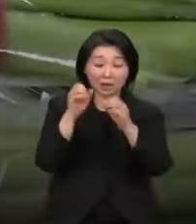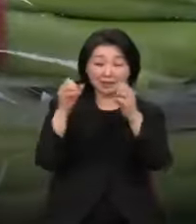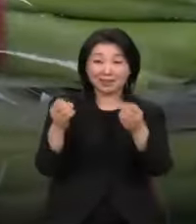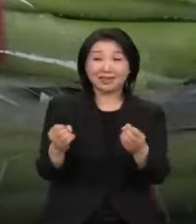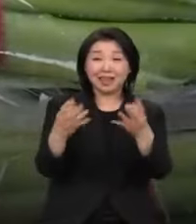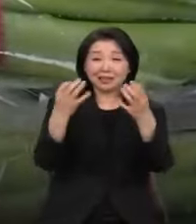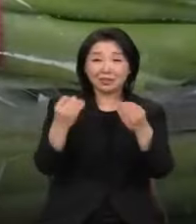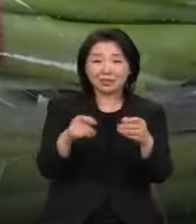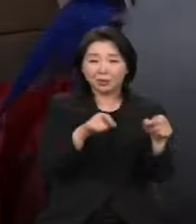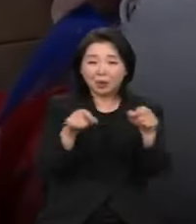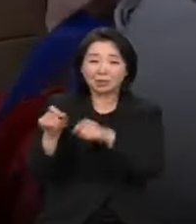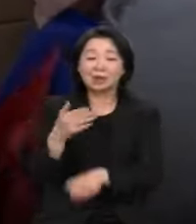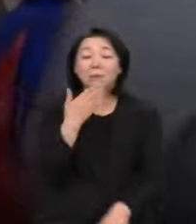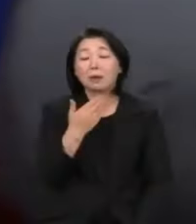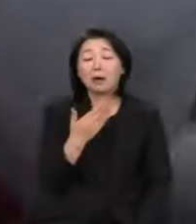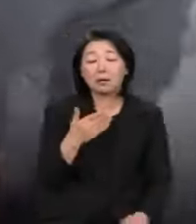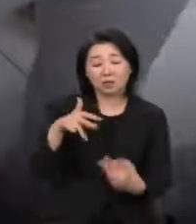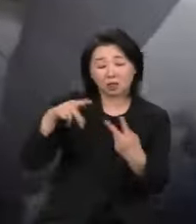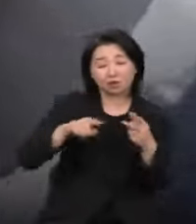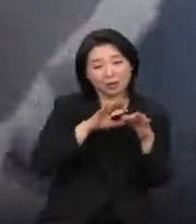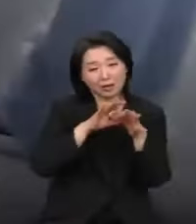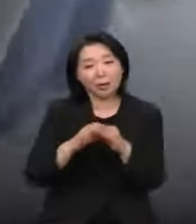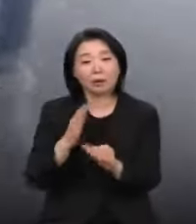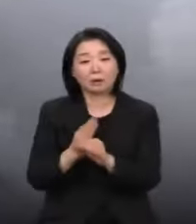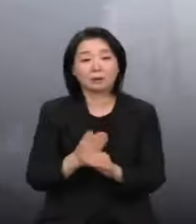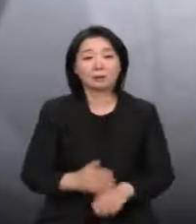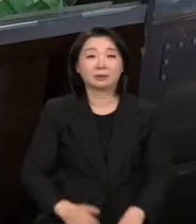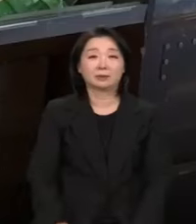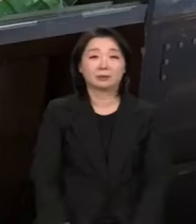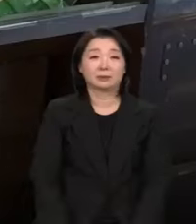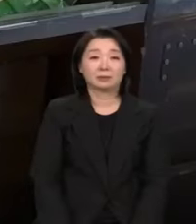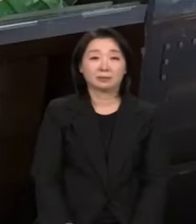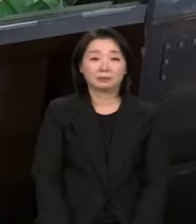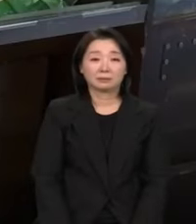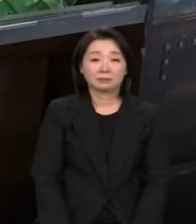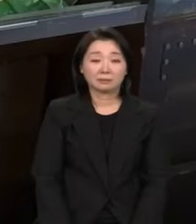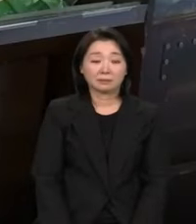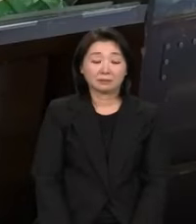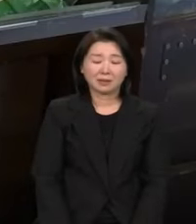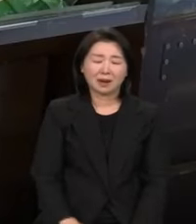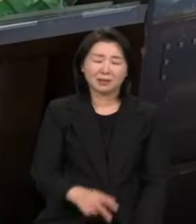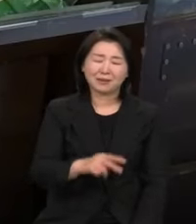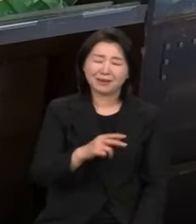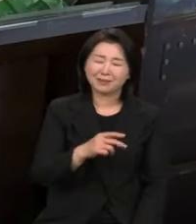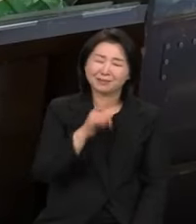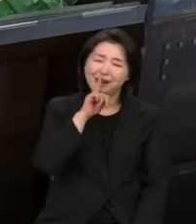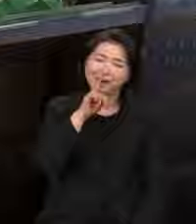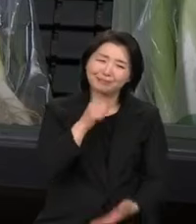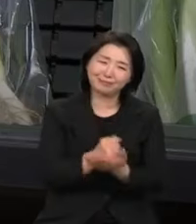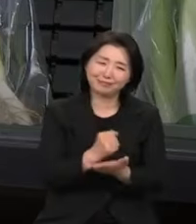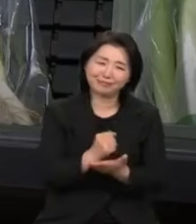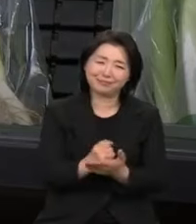여러 차례 연장했고 2주 넘게 이어가고 있다고 밝혔습니다. 하지만 논란은 계속되는 모양새입니다.